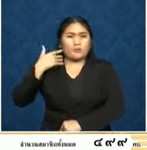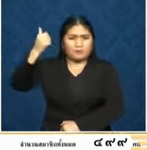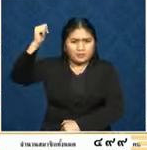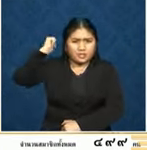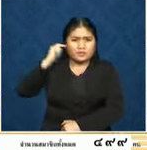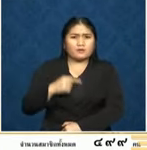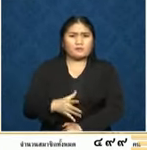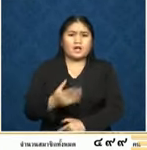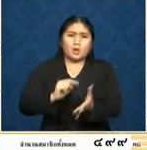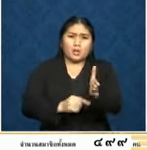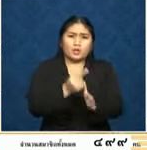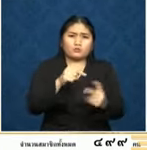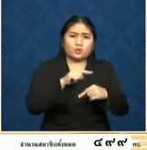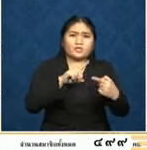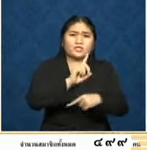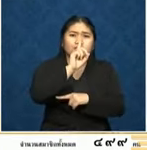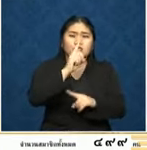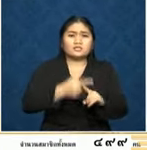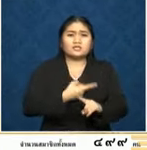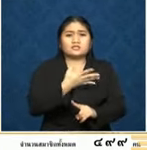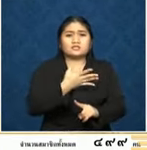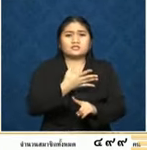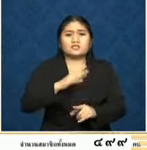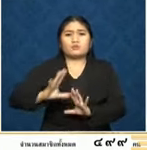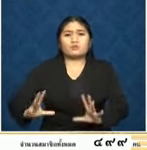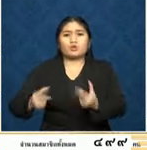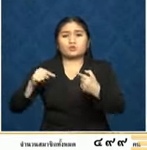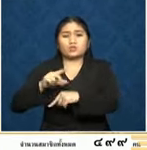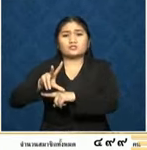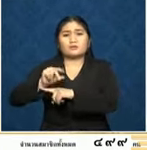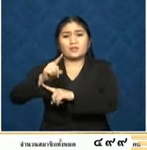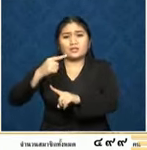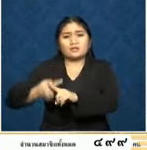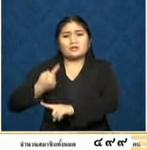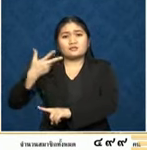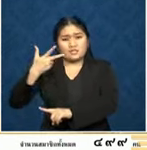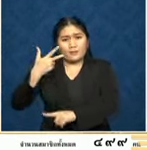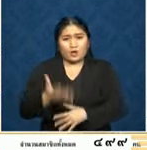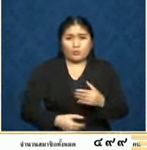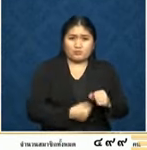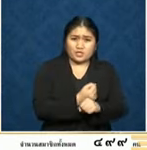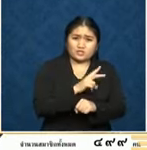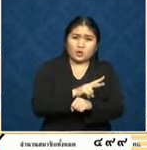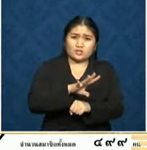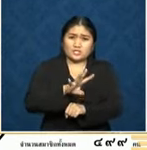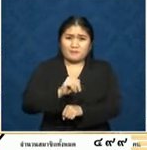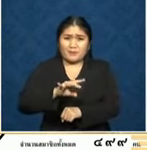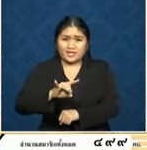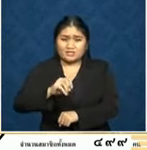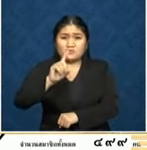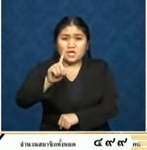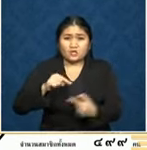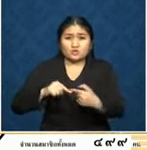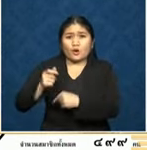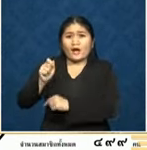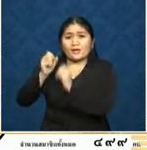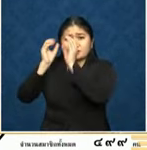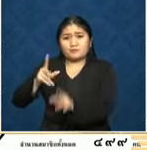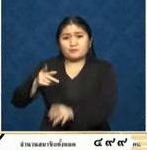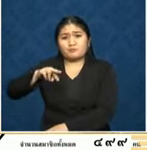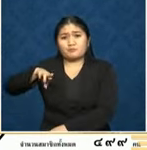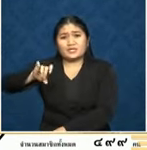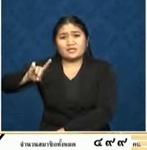ริ่มปีงบประมาณในวันที่1เมษาสิ้นสุด31มีนาแต่พอปี2481เนี่ยสมัยท่านอาจารย์ปรีดีนะครับท่านหลวงประ